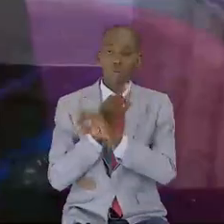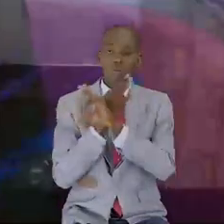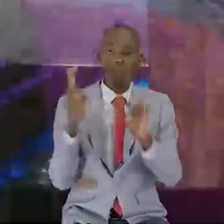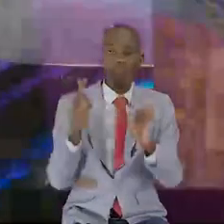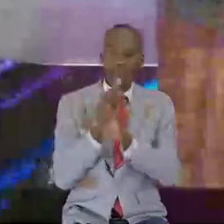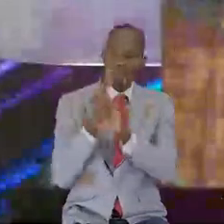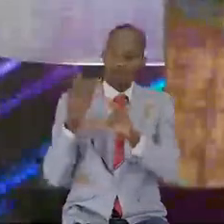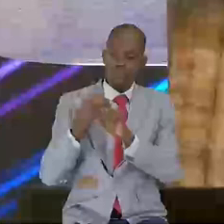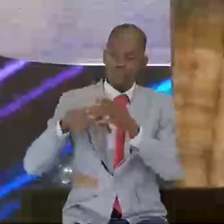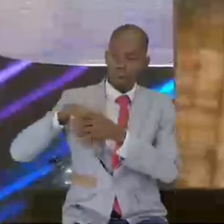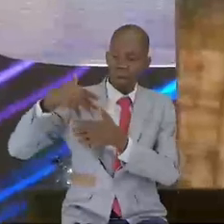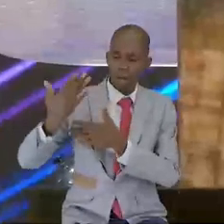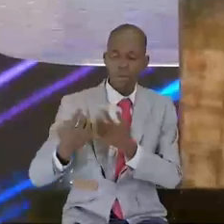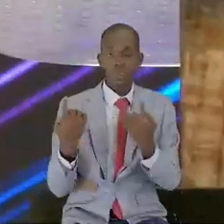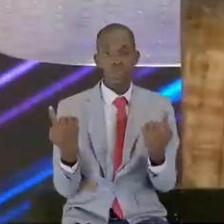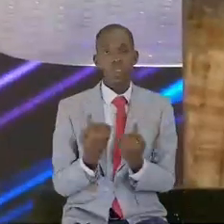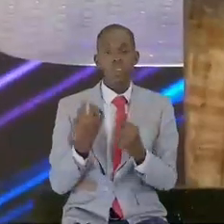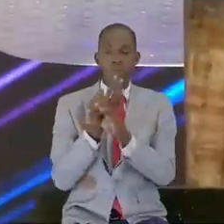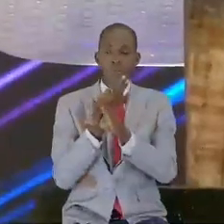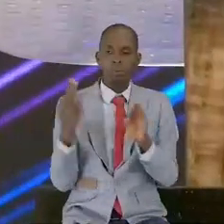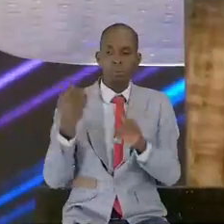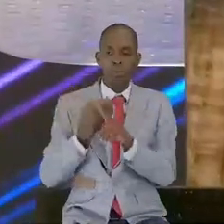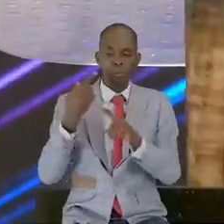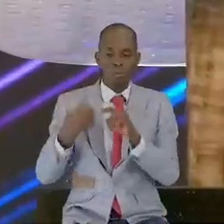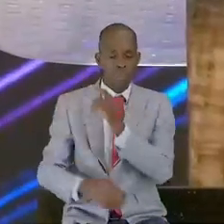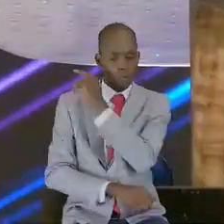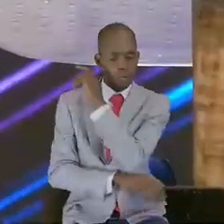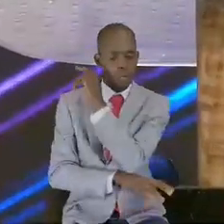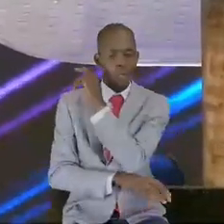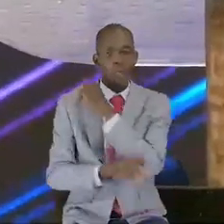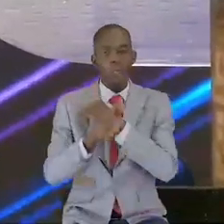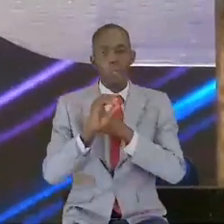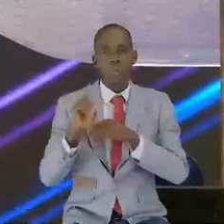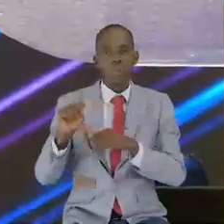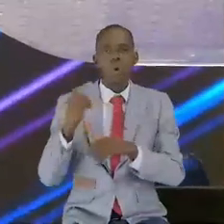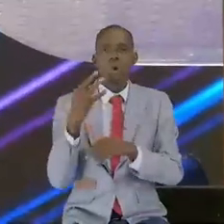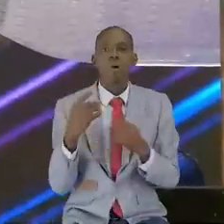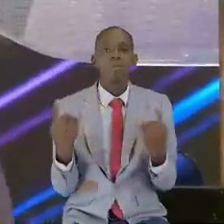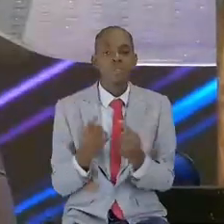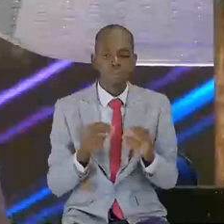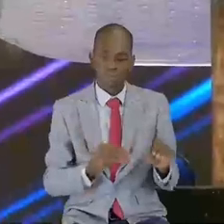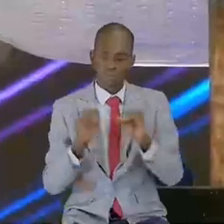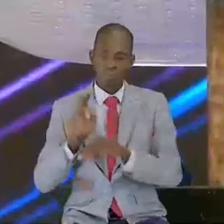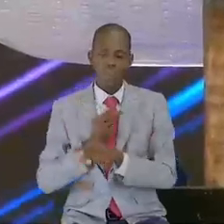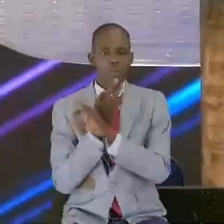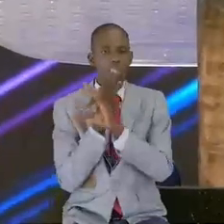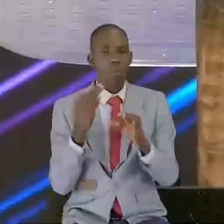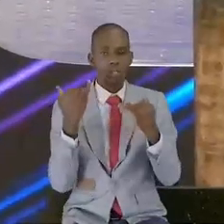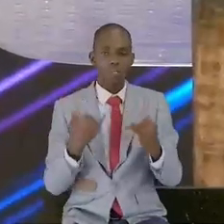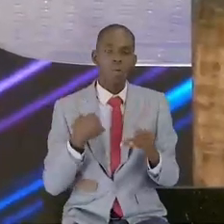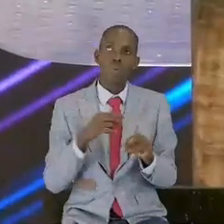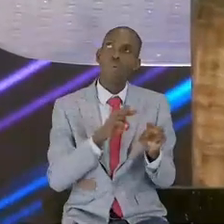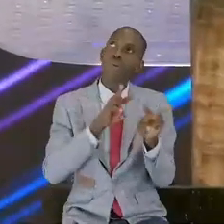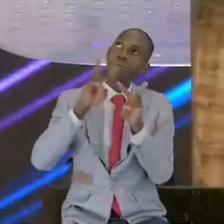affranchis des péchés extérieurs et qui nous a affranchis de la racine du péché, il nous a affranchis. Et maintenant, nous le